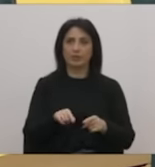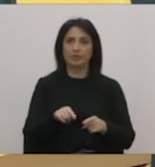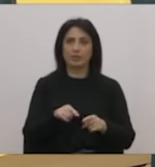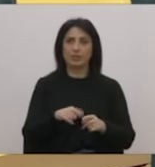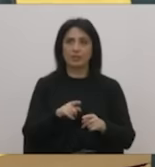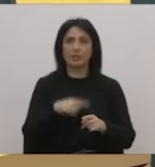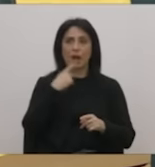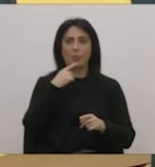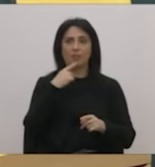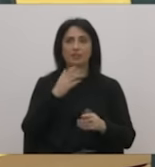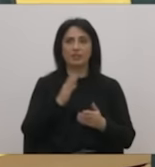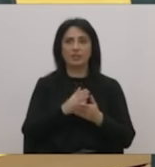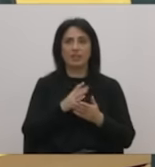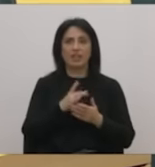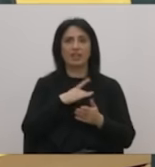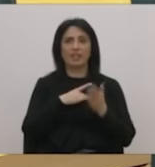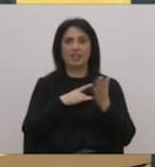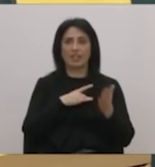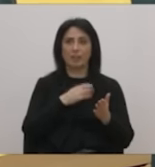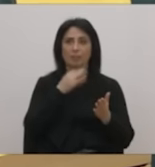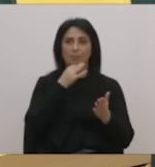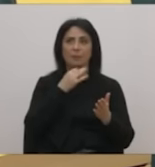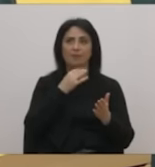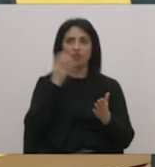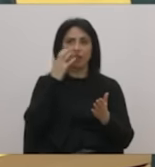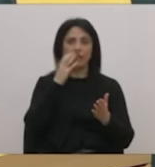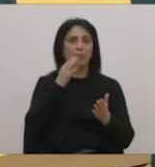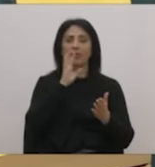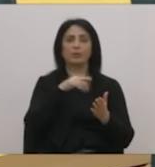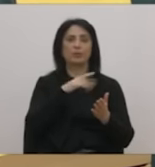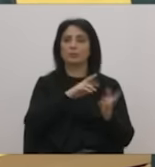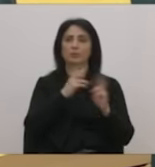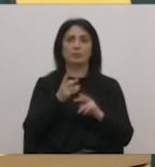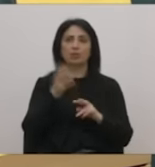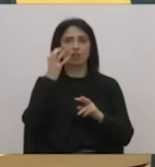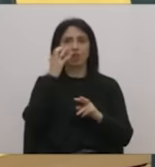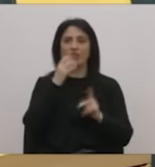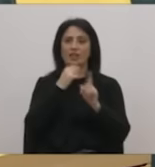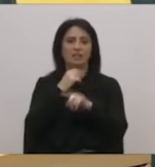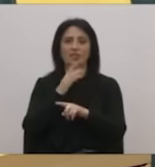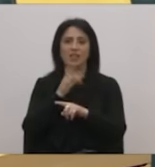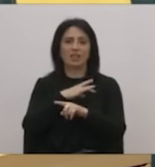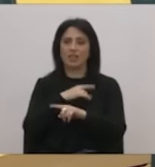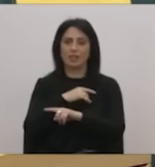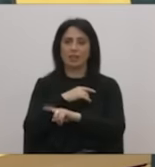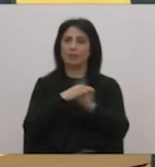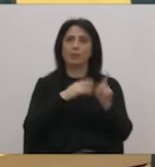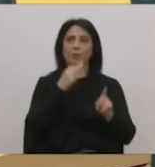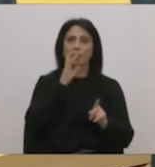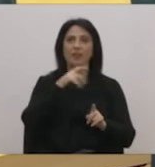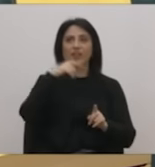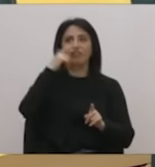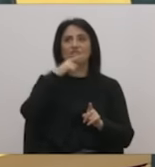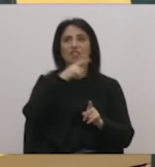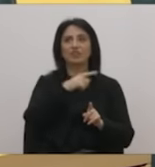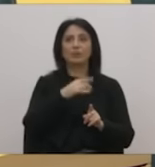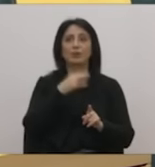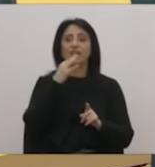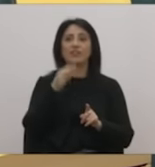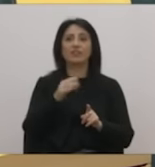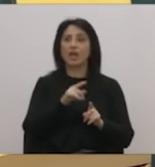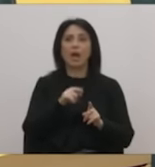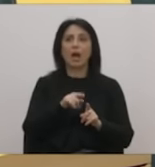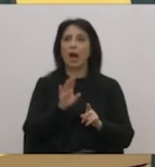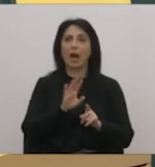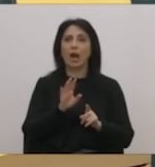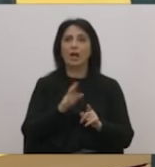თეთრზე ამტკიცებთ, რომ არის თეთრი, მერე შავი, მერე დაამტკიცებთ, რომ შავზე, რომ ეს არის თეთრი, და მერე ბიძინა ივანიშვილმა რომ გითხოთ, რომ